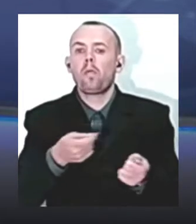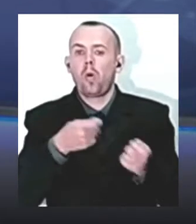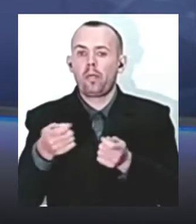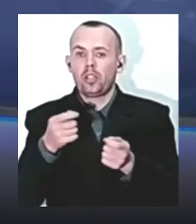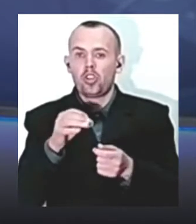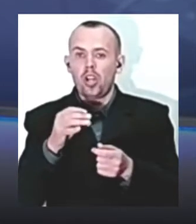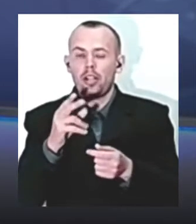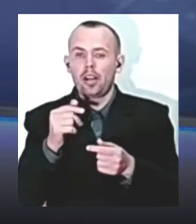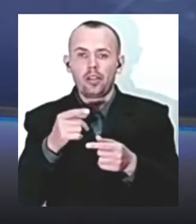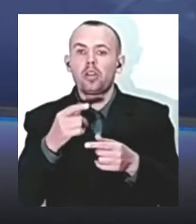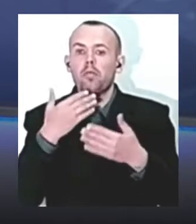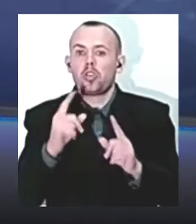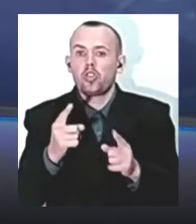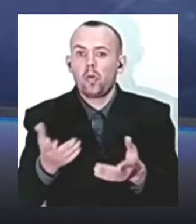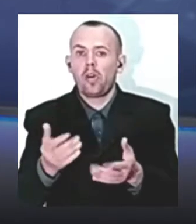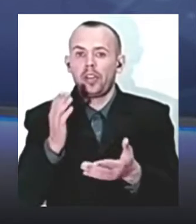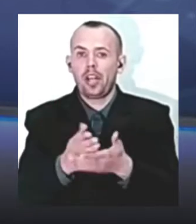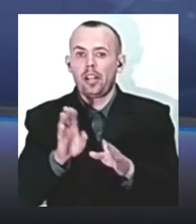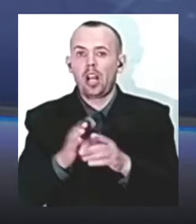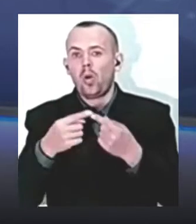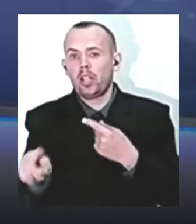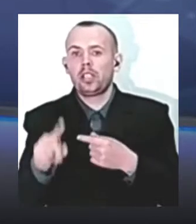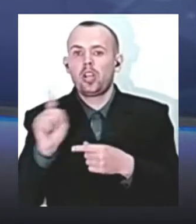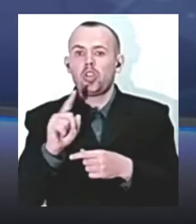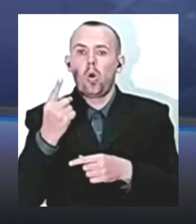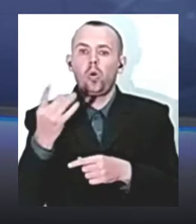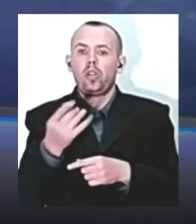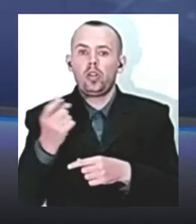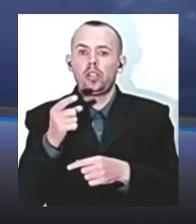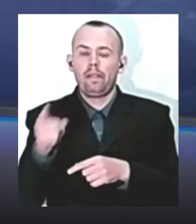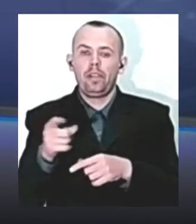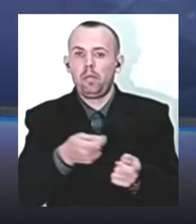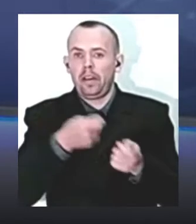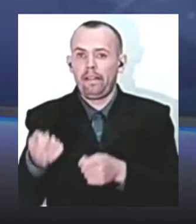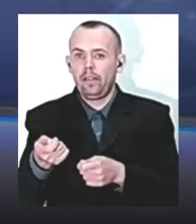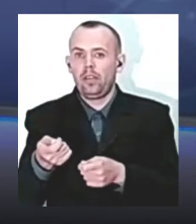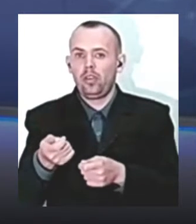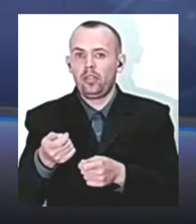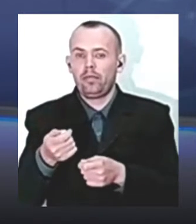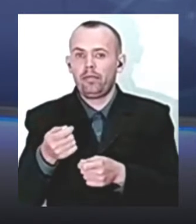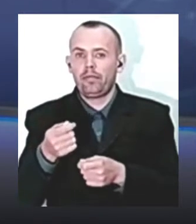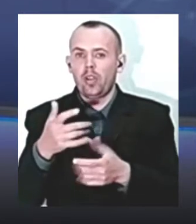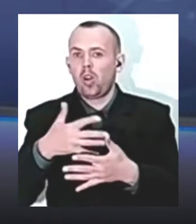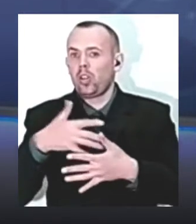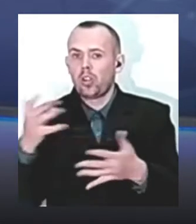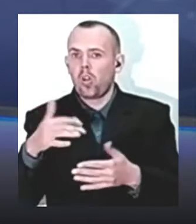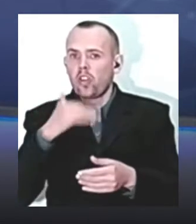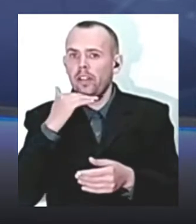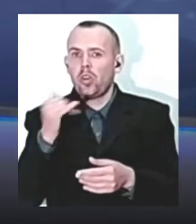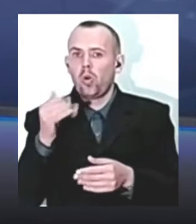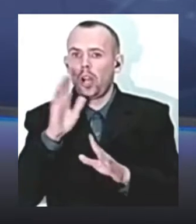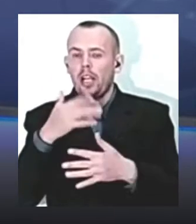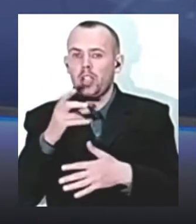саме запитав, чому є така різниця, що один раз він привозить і... на довше вистачає цього кисню, інший